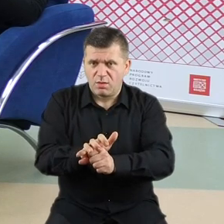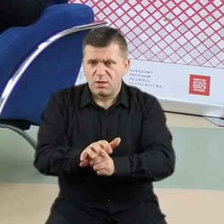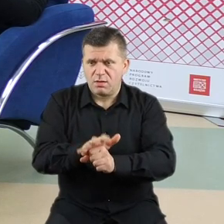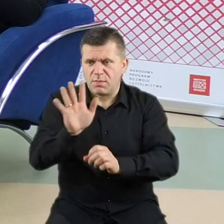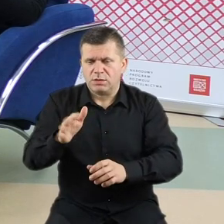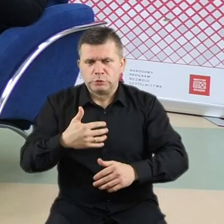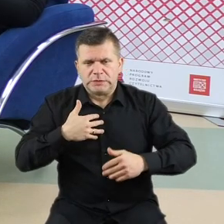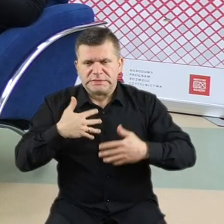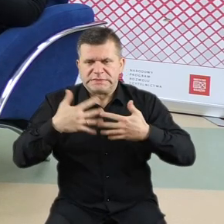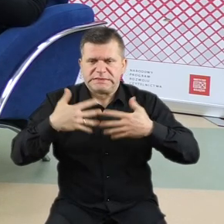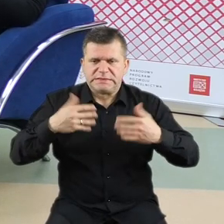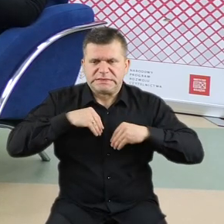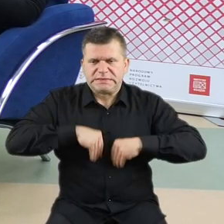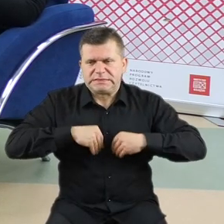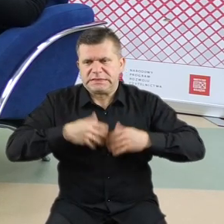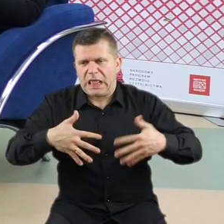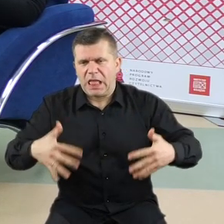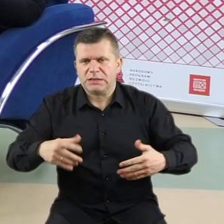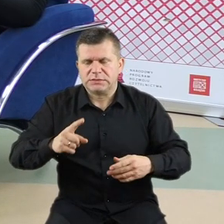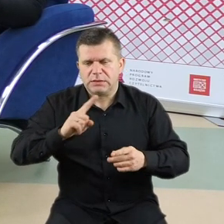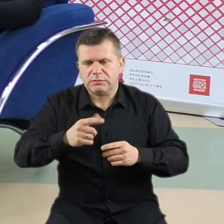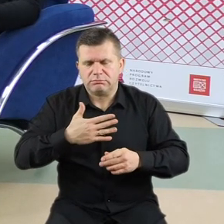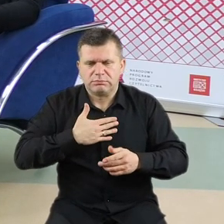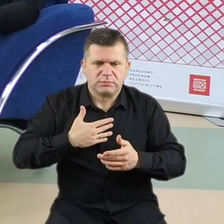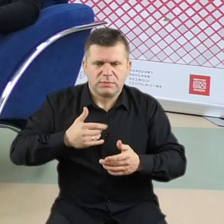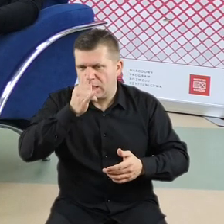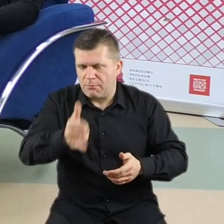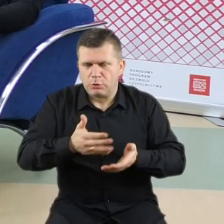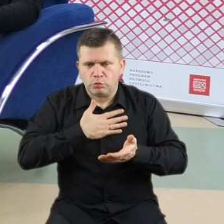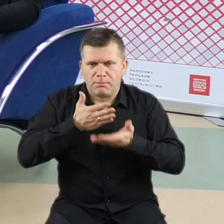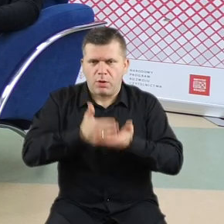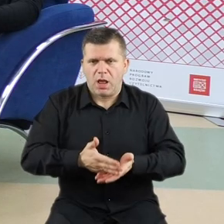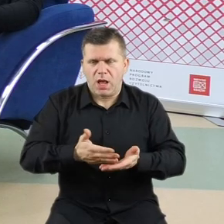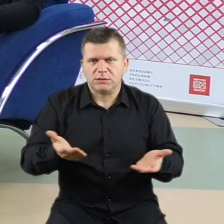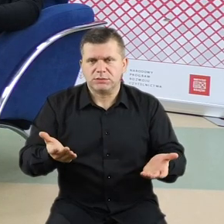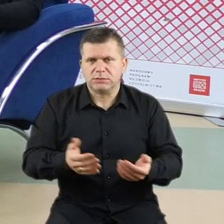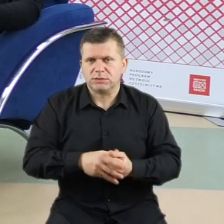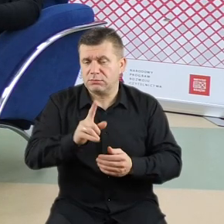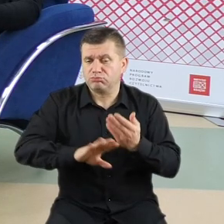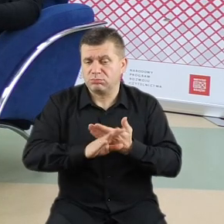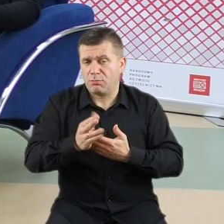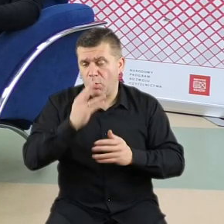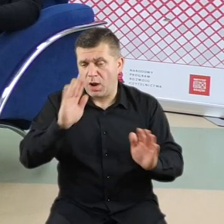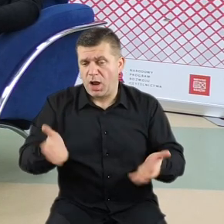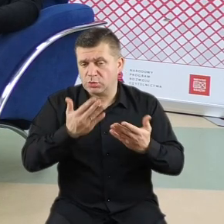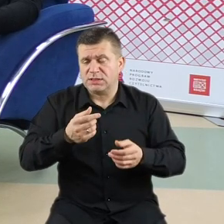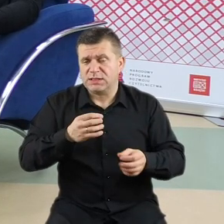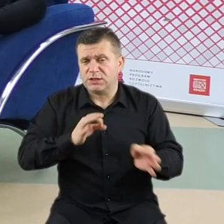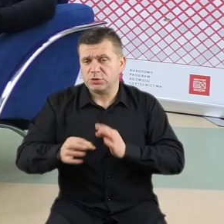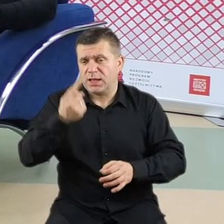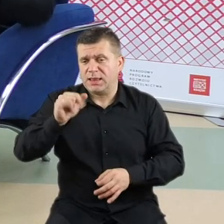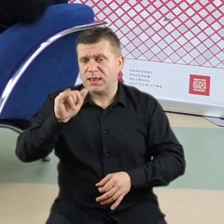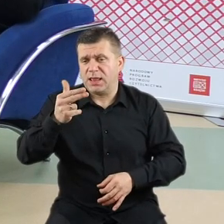stresu pourazowego i też do końca życia sobie z tym jednym wydarzeniem nie może poradzić. Przedstawiasz nam historię Diny,